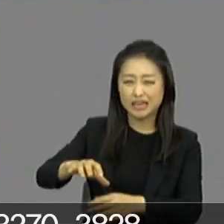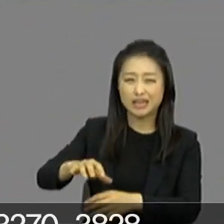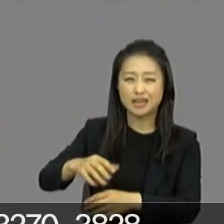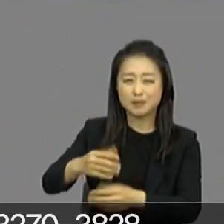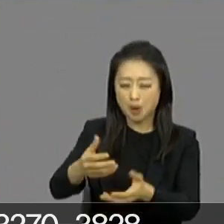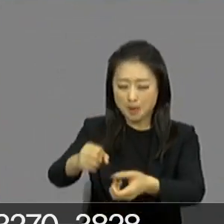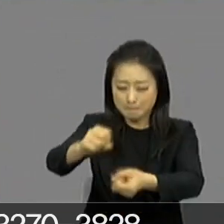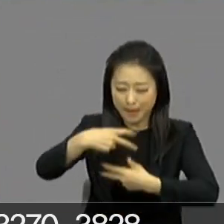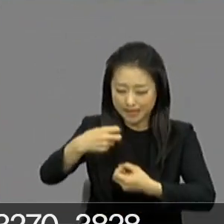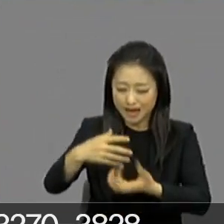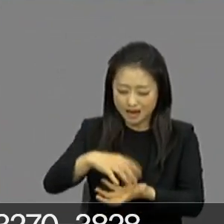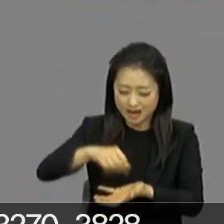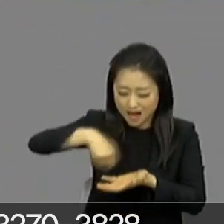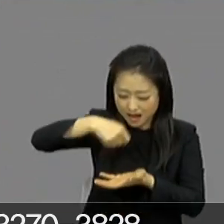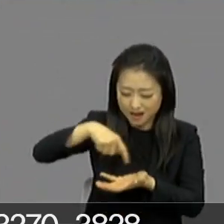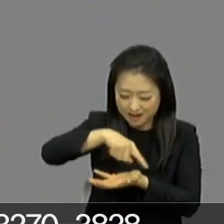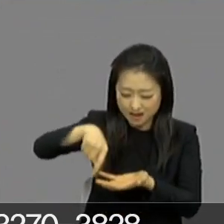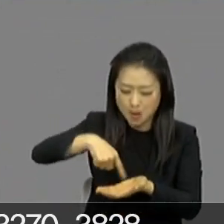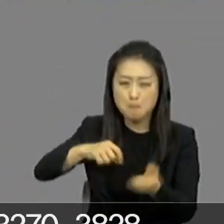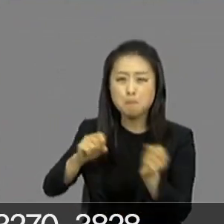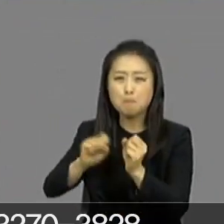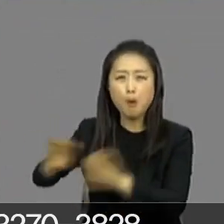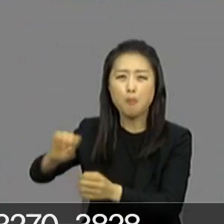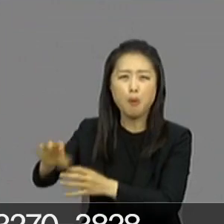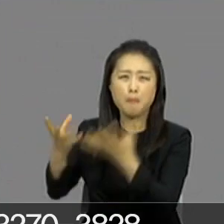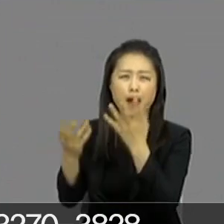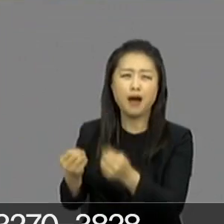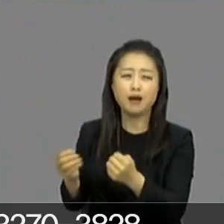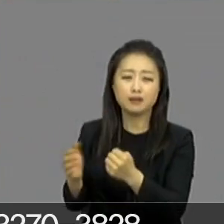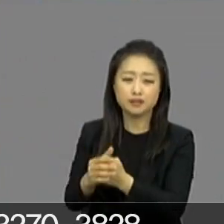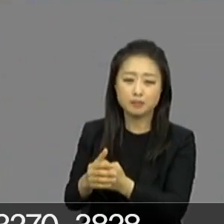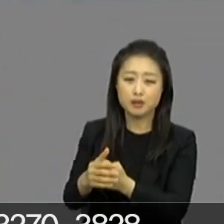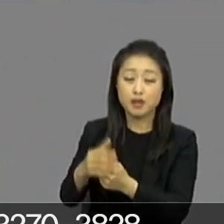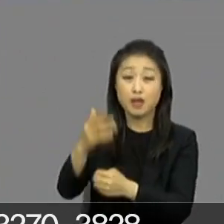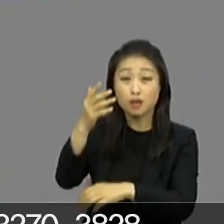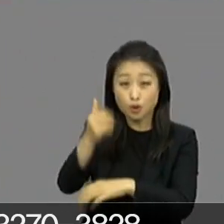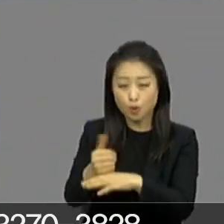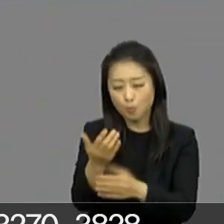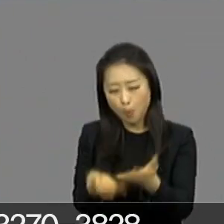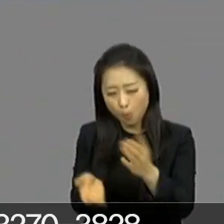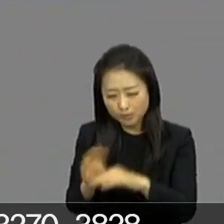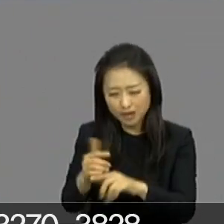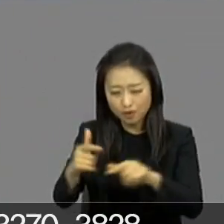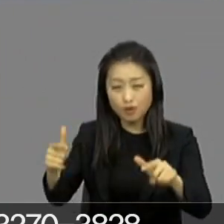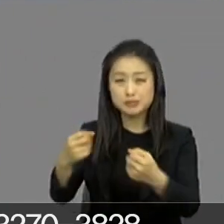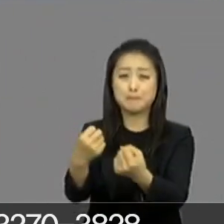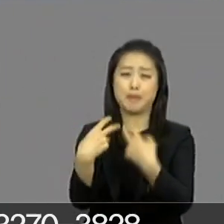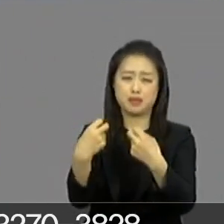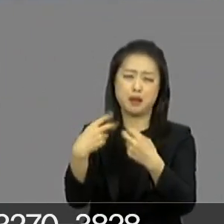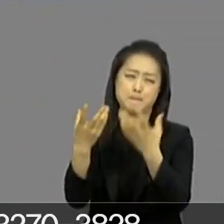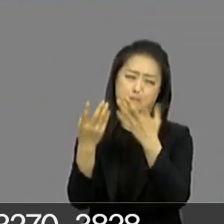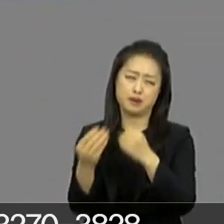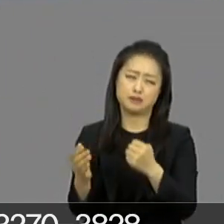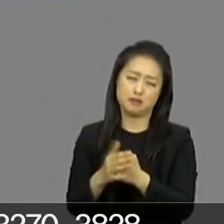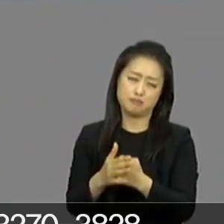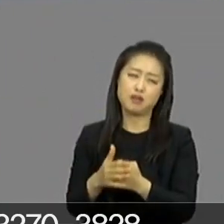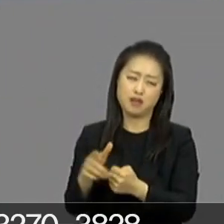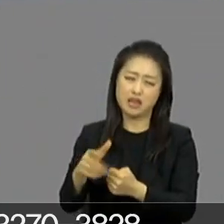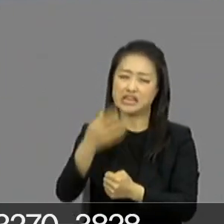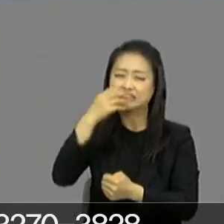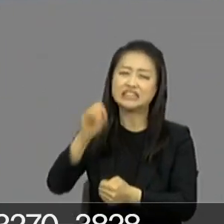배달서비스 하고 그 다음에는 어 이건 뭐 닿고 장과 관련된 그런데 이제 그렇게 생각을 하시는 그래